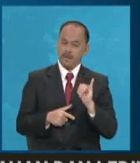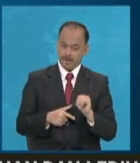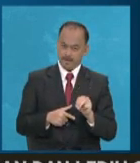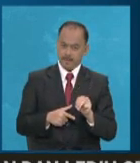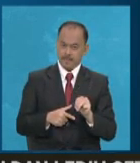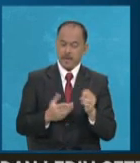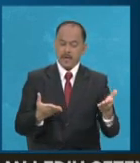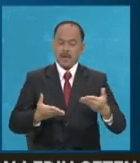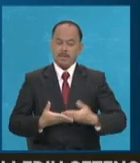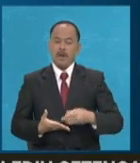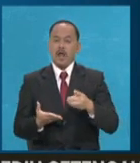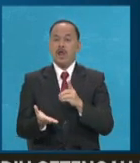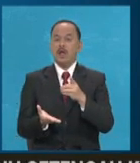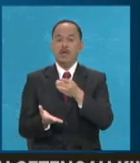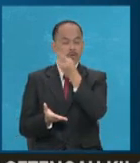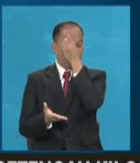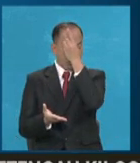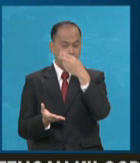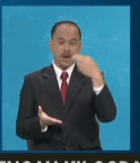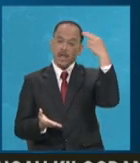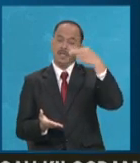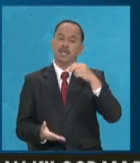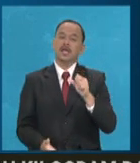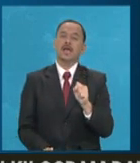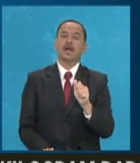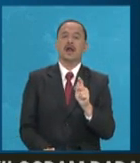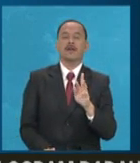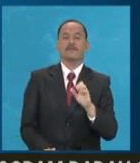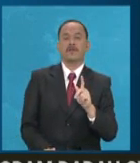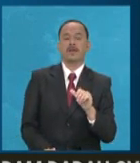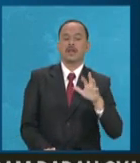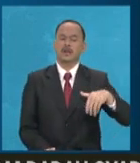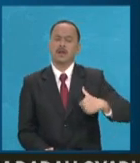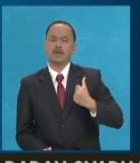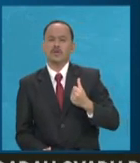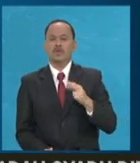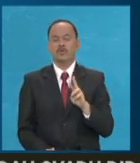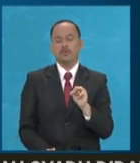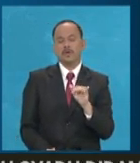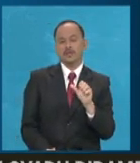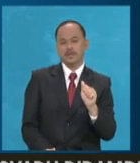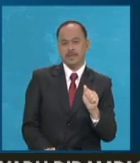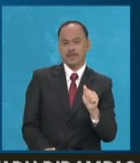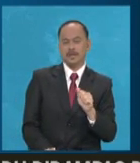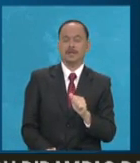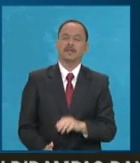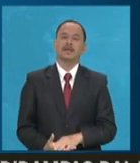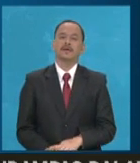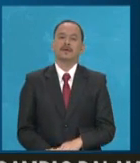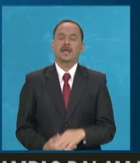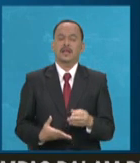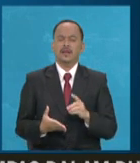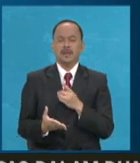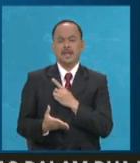diterima oleh Doktor Haji Nur Arfan bin Haji Zainal dan dokter Abdul Nasir bin Haji Abdul Rani